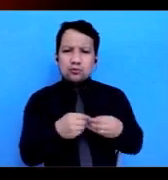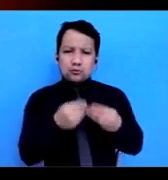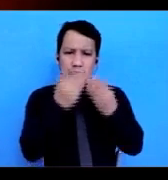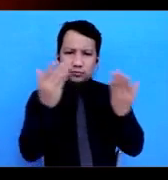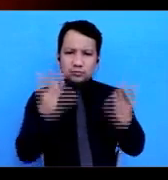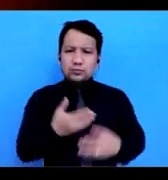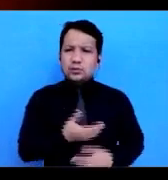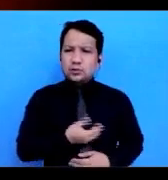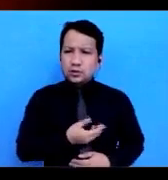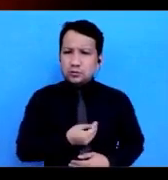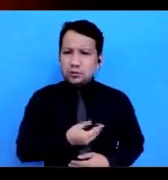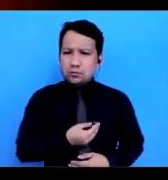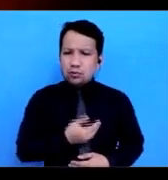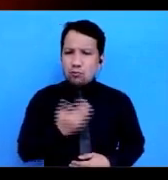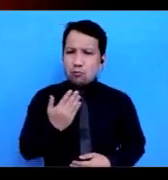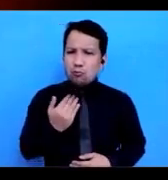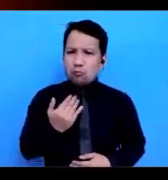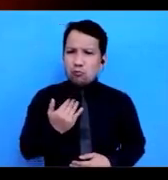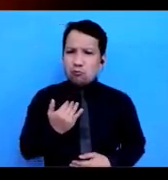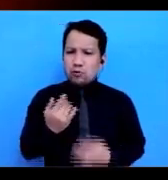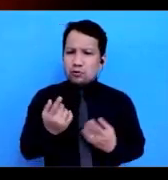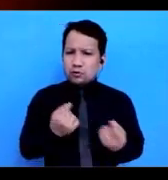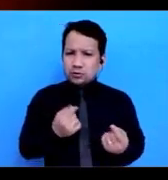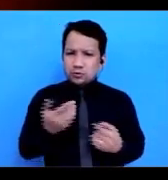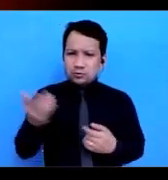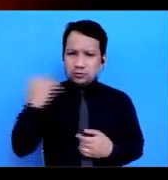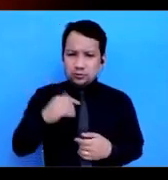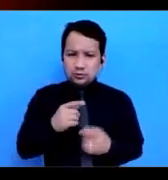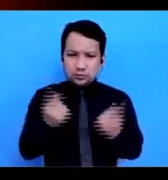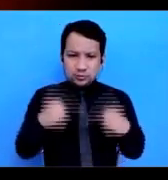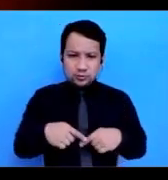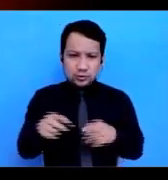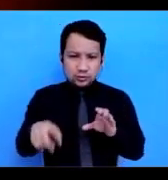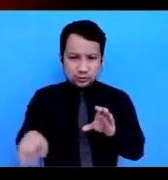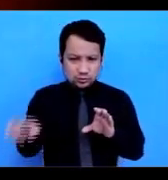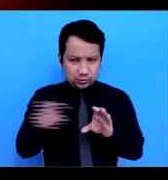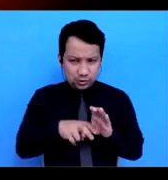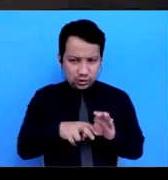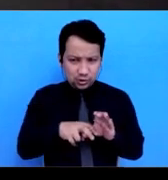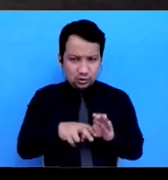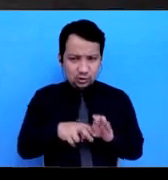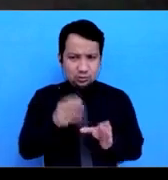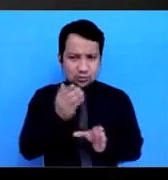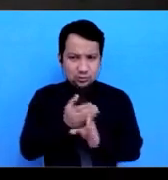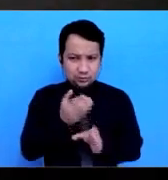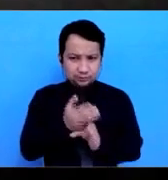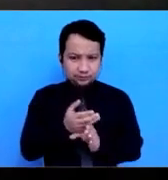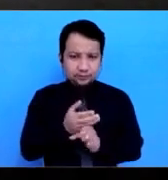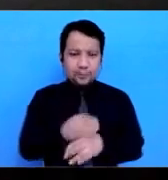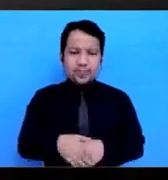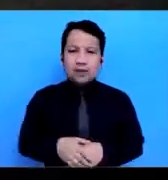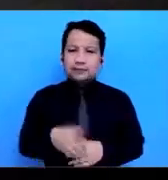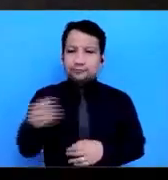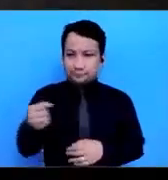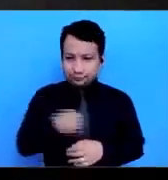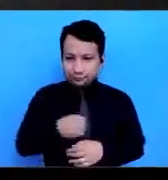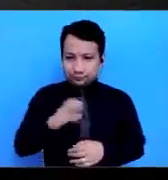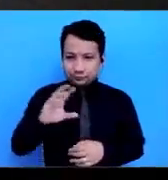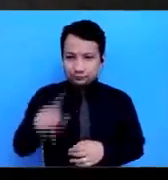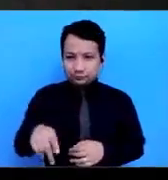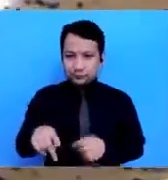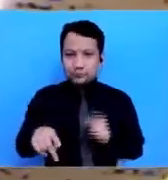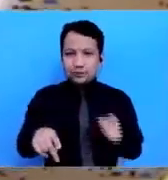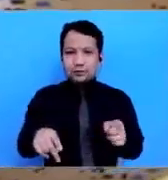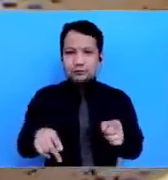kami, bakit dating gawi? Pagkatapos, sinakay kami ng sasakyan. Kinuha raw ang cellphone ng mga sabungero at